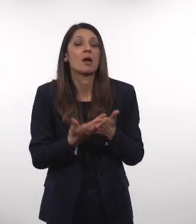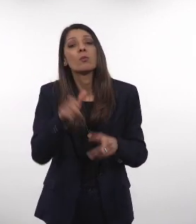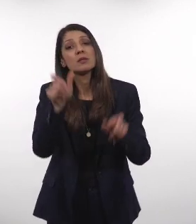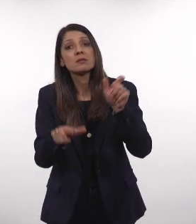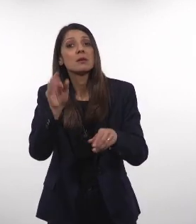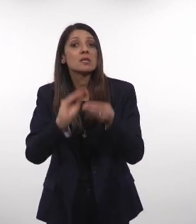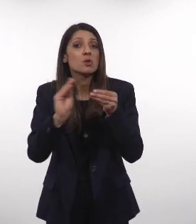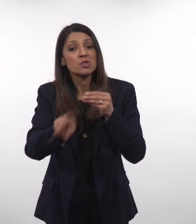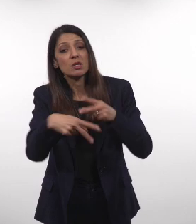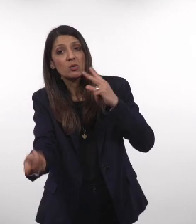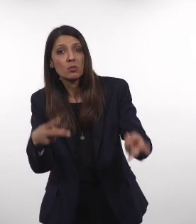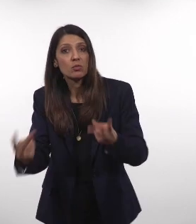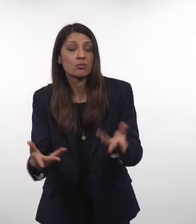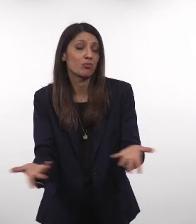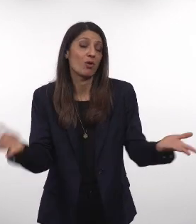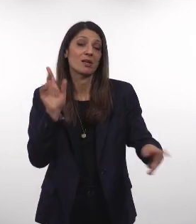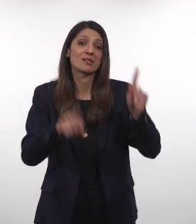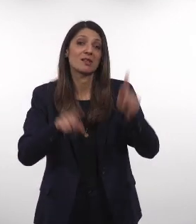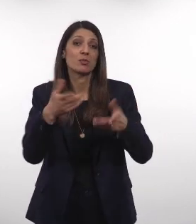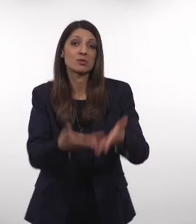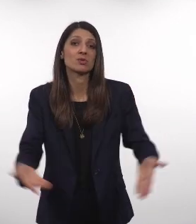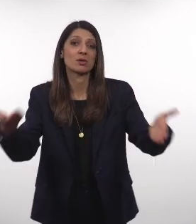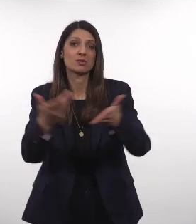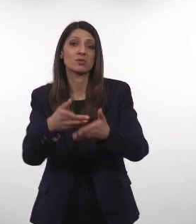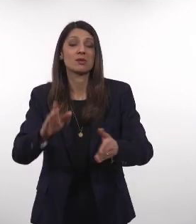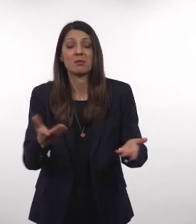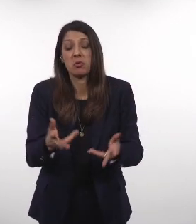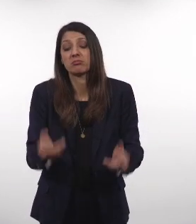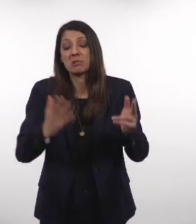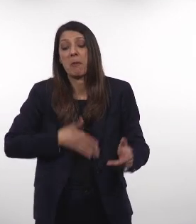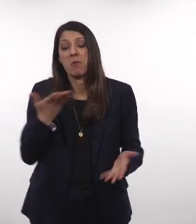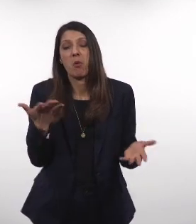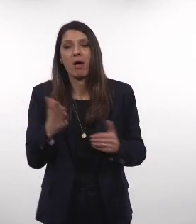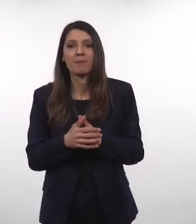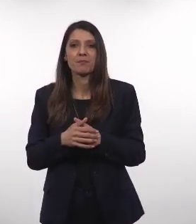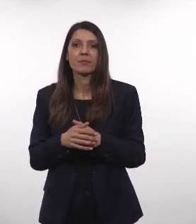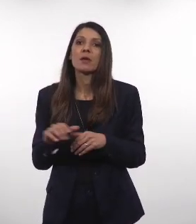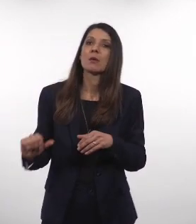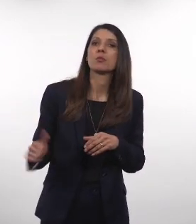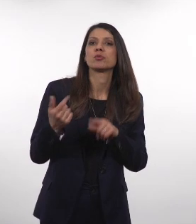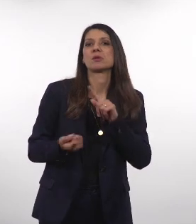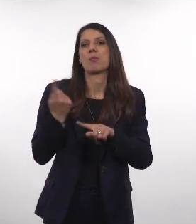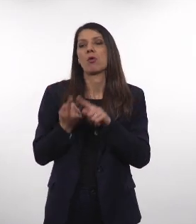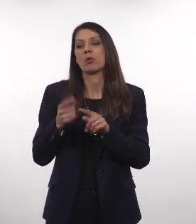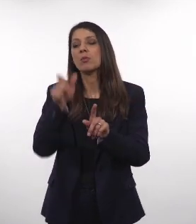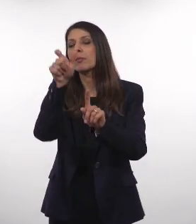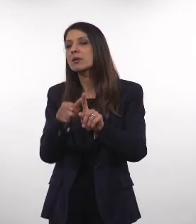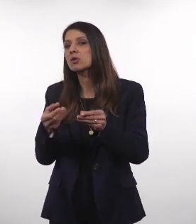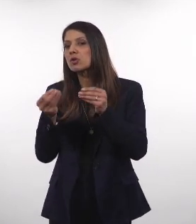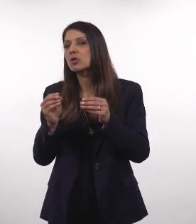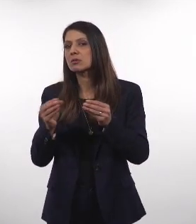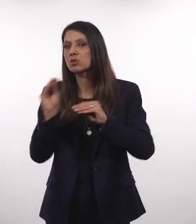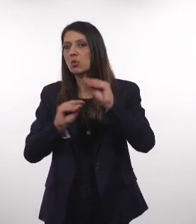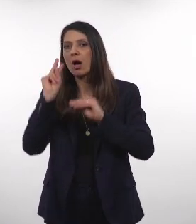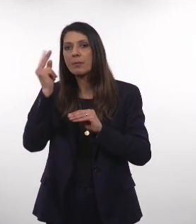Donc voilà, ça dépend de ce qu'il aime à ce moment-là. Un des éléments primordiaux dans l'habituation aux soins est qu'il ne faut